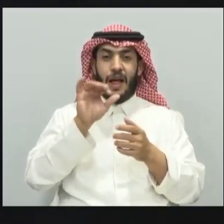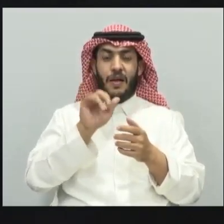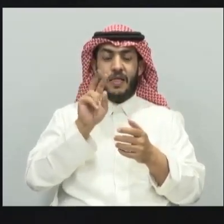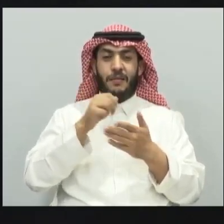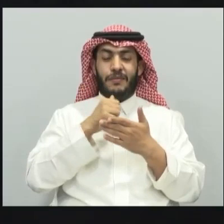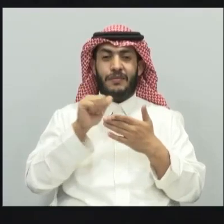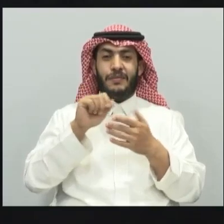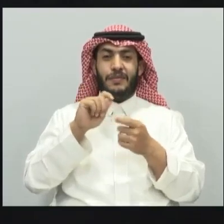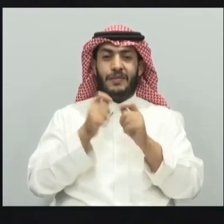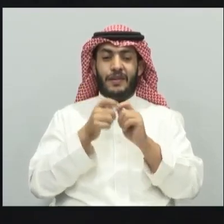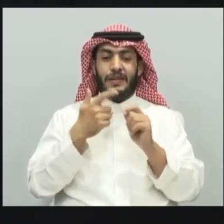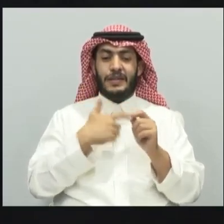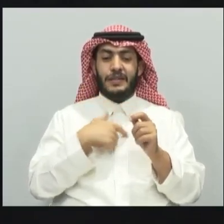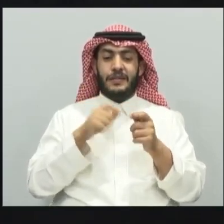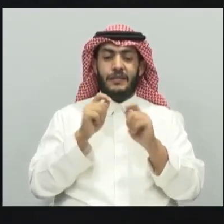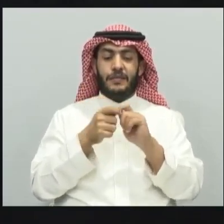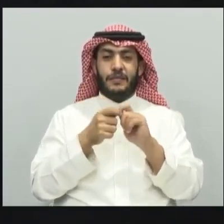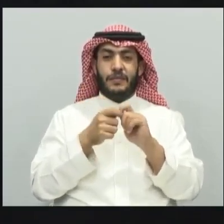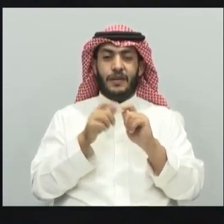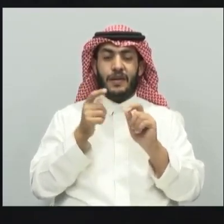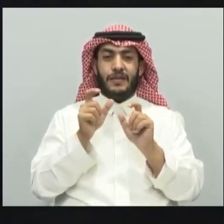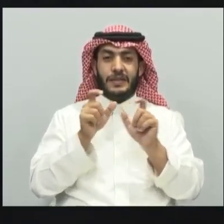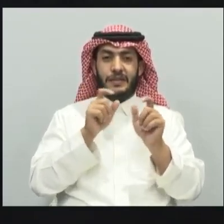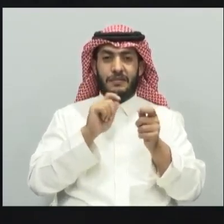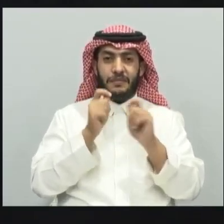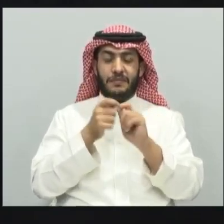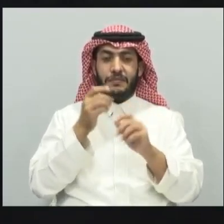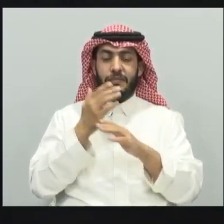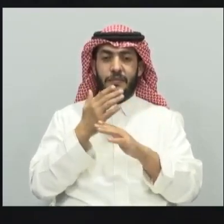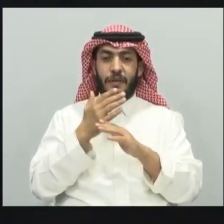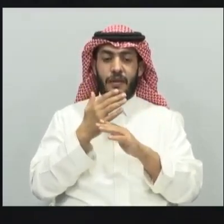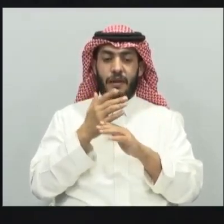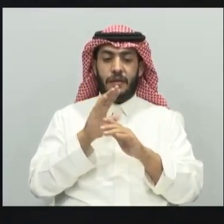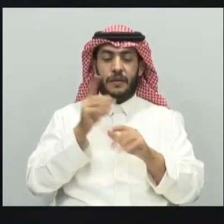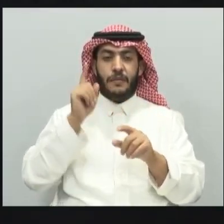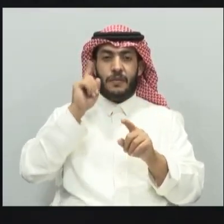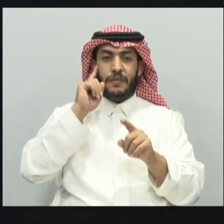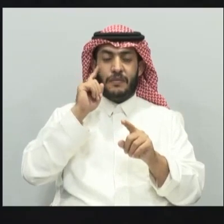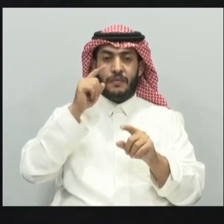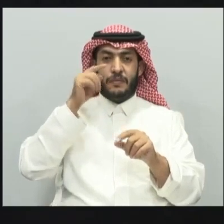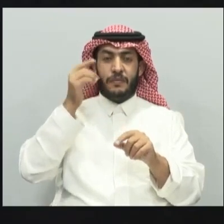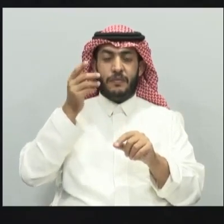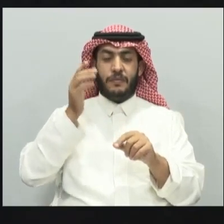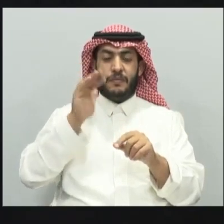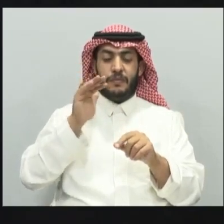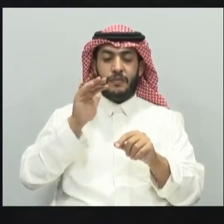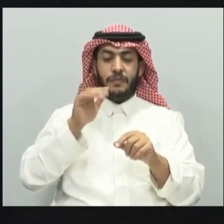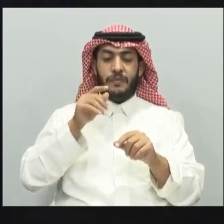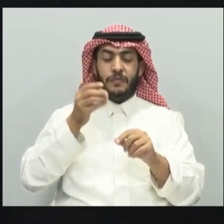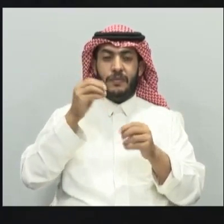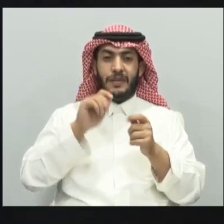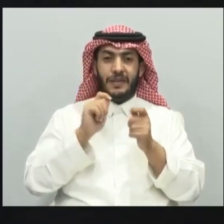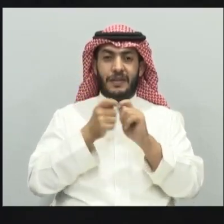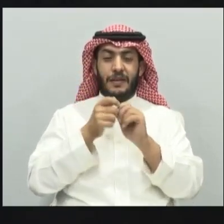الاسناد او غير اسمه او غير كنيته لماذا لان لا يعرف فيبدو الاسناد